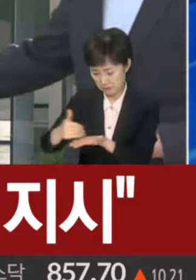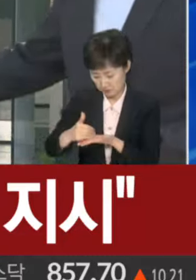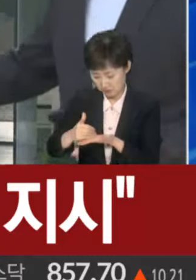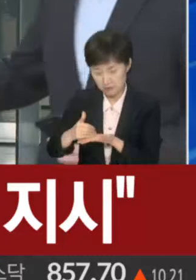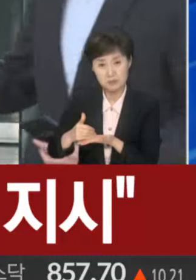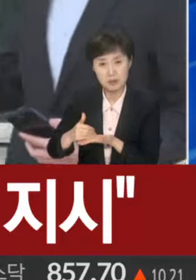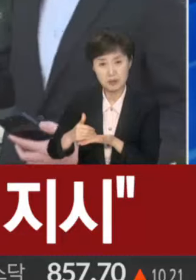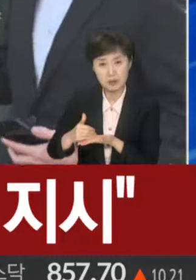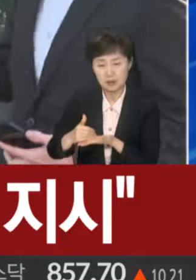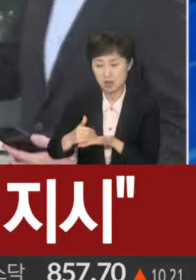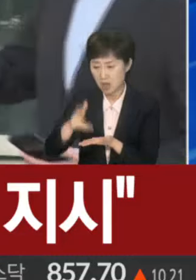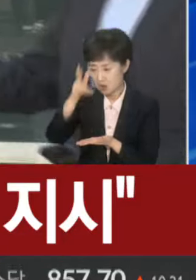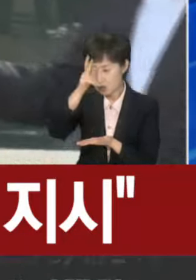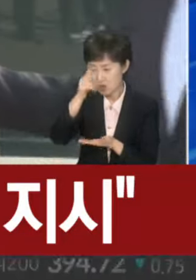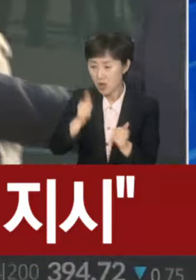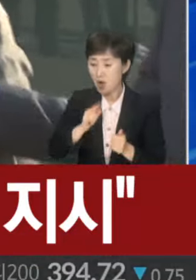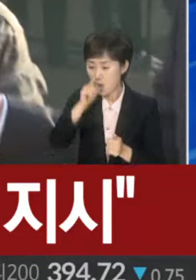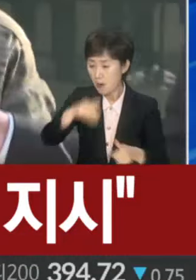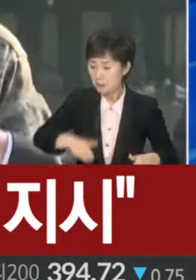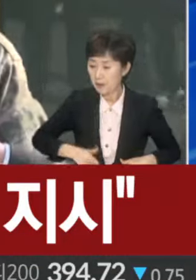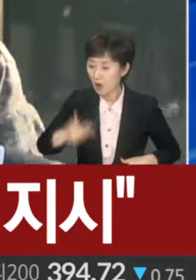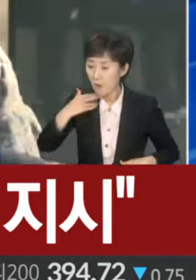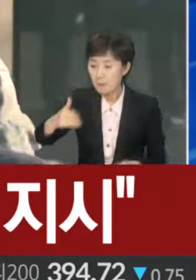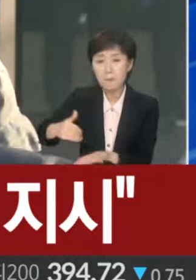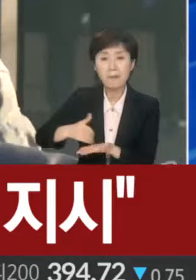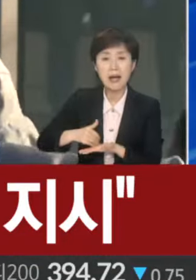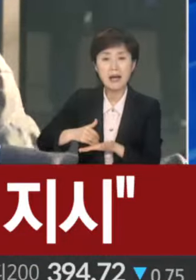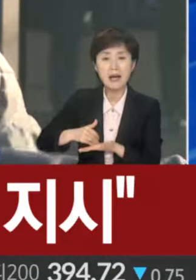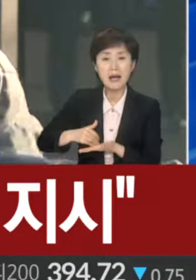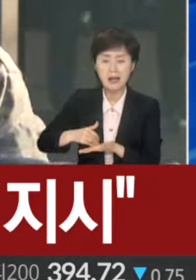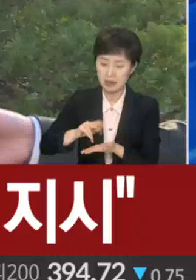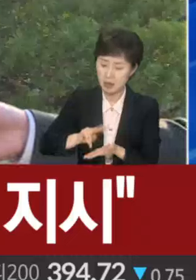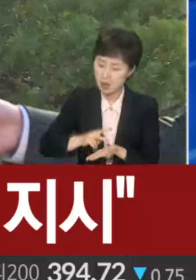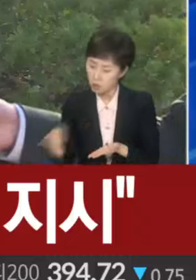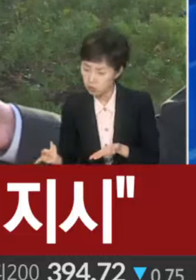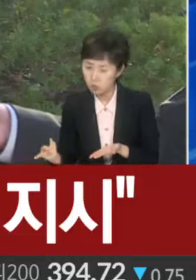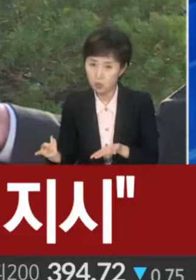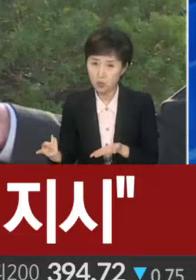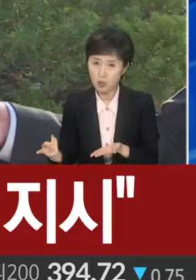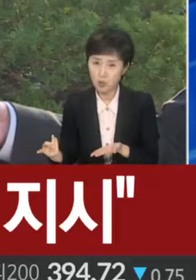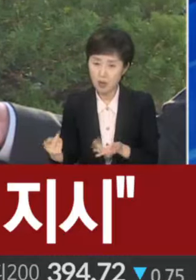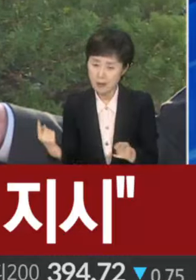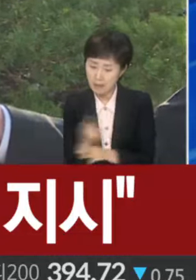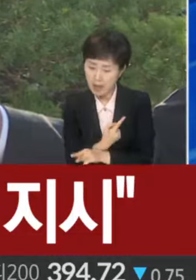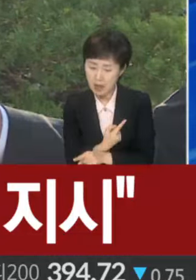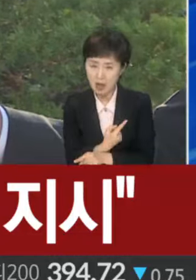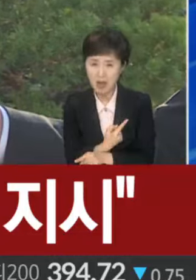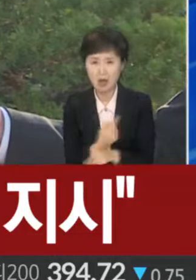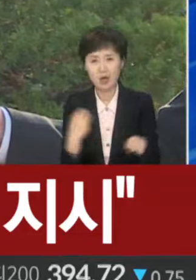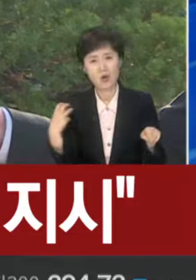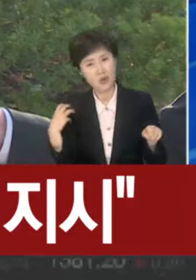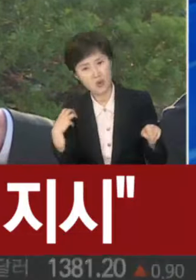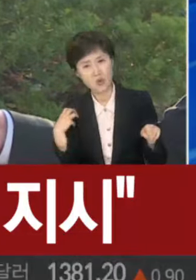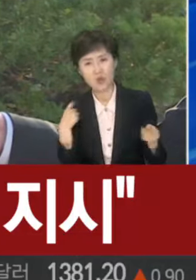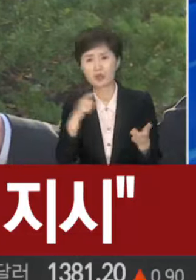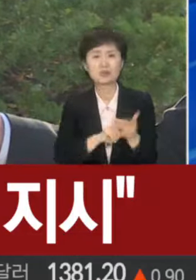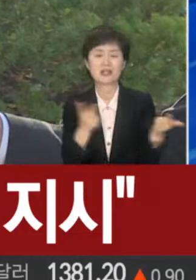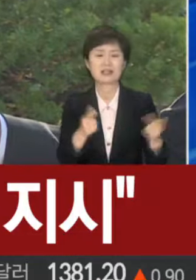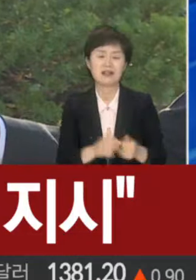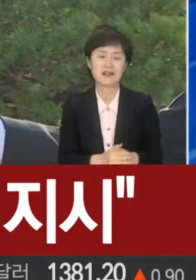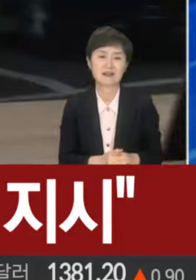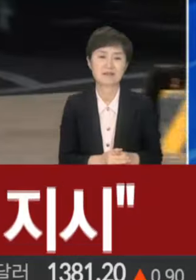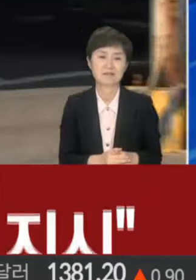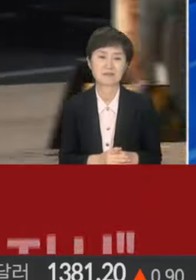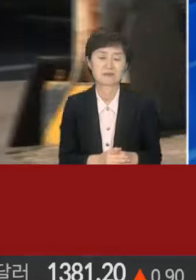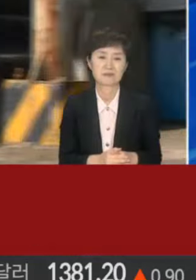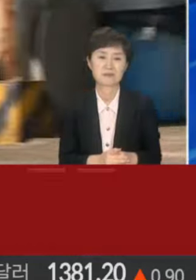결정한 것을 뭐 피해자 측에서 이의 결정에서 바뀌지 않는 이상 이거를 뒤집는다는 것이 또 공수처 입장에서도 쉽지 않은 부분이거든요. 그렇군요.